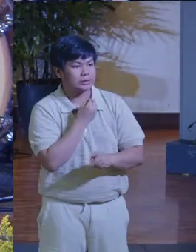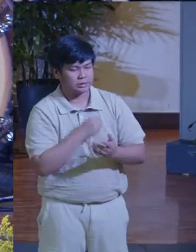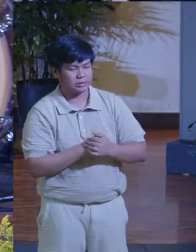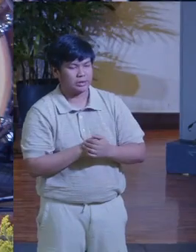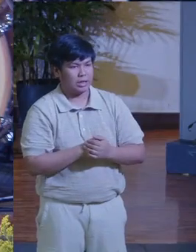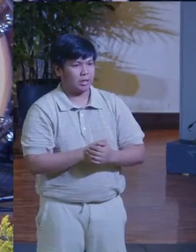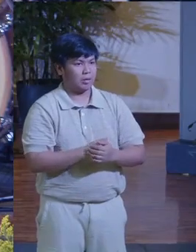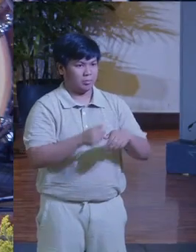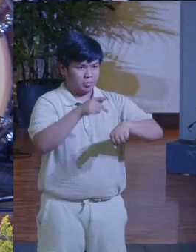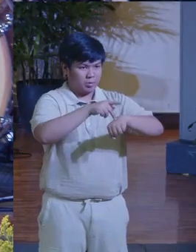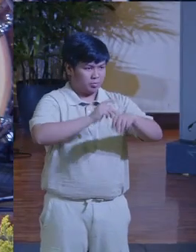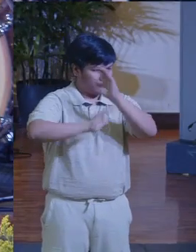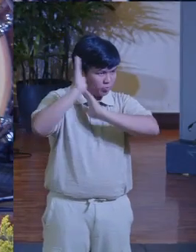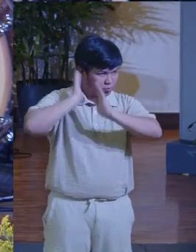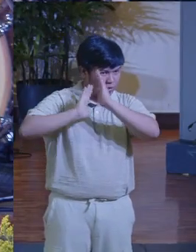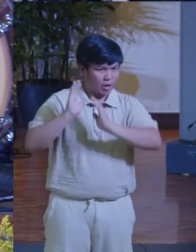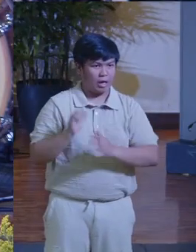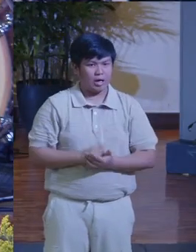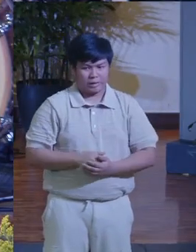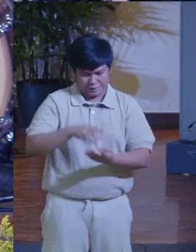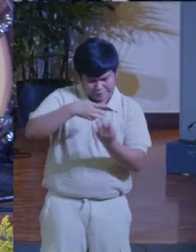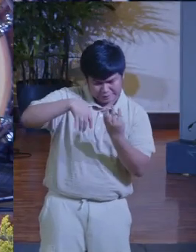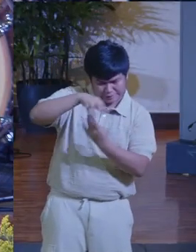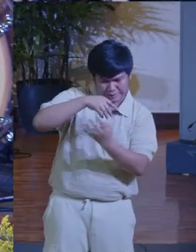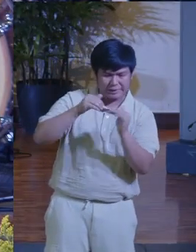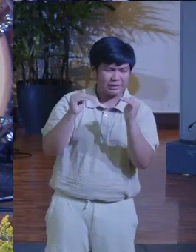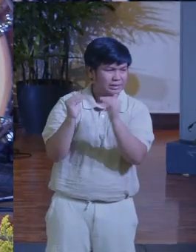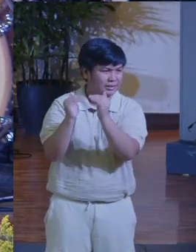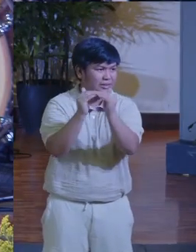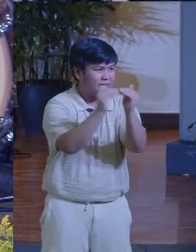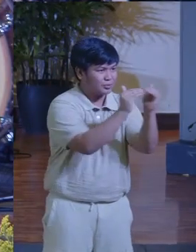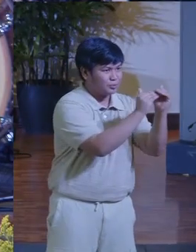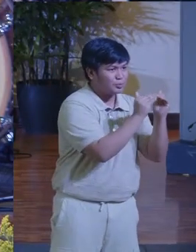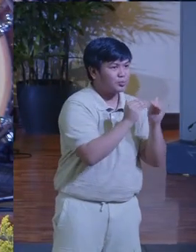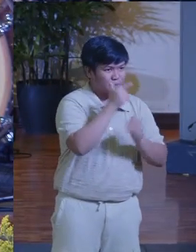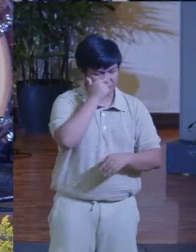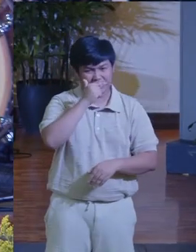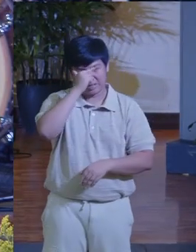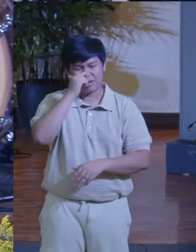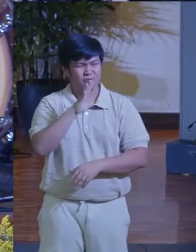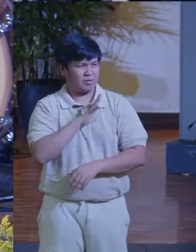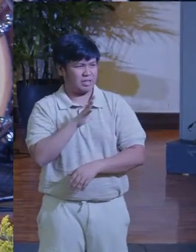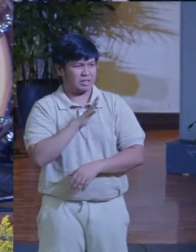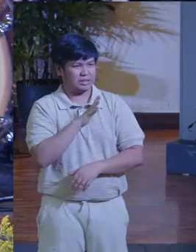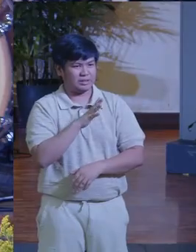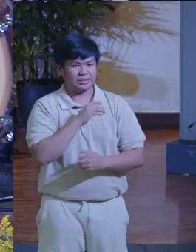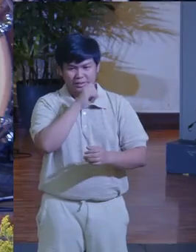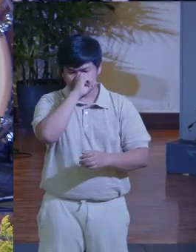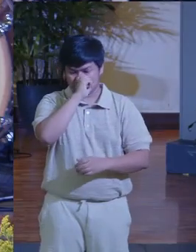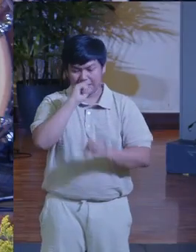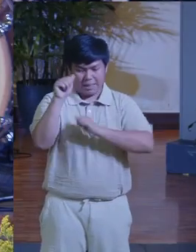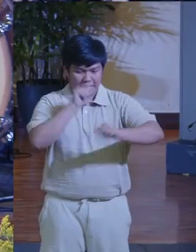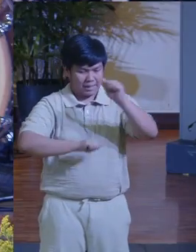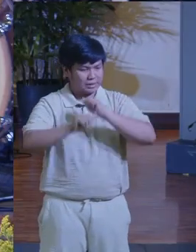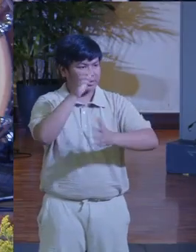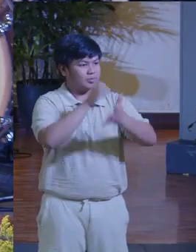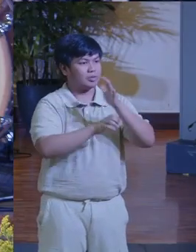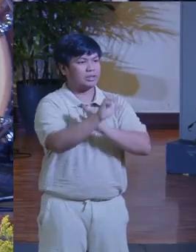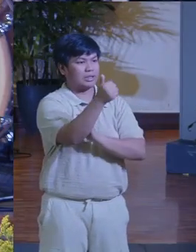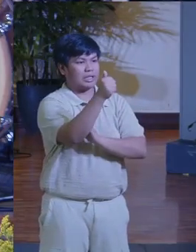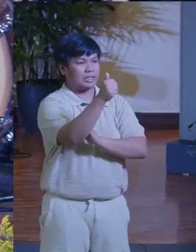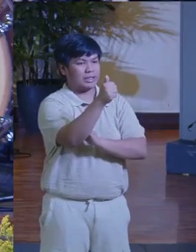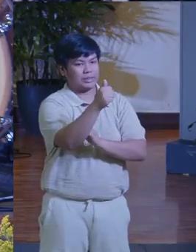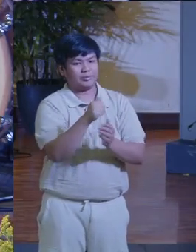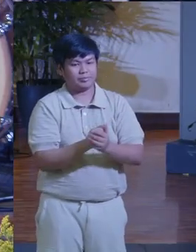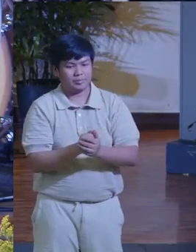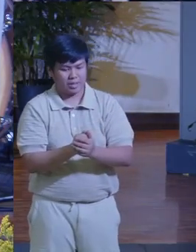ipinapakitang pagkakaiba, sapagkat yan naman ang kanyang realisasyon. Sa Acts chapter 10, pinapunta siya ng